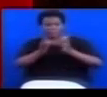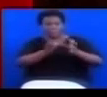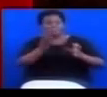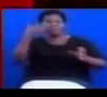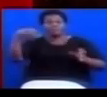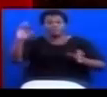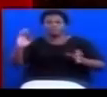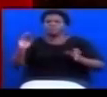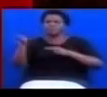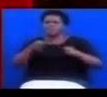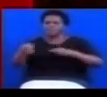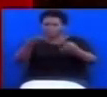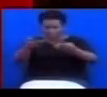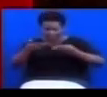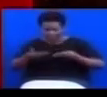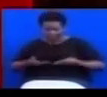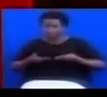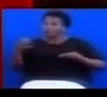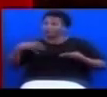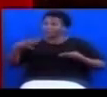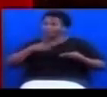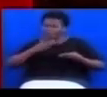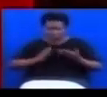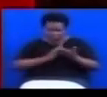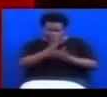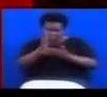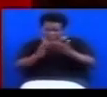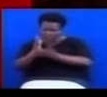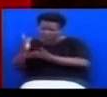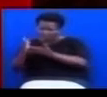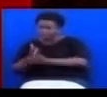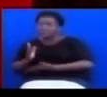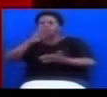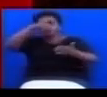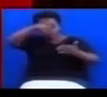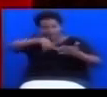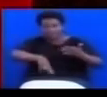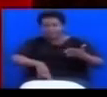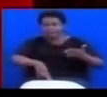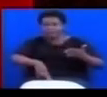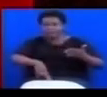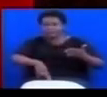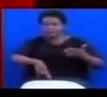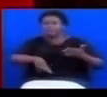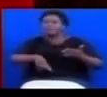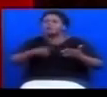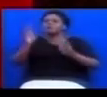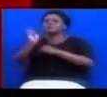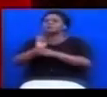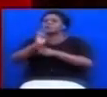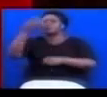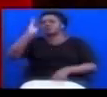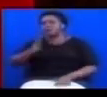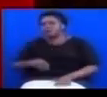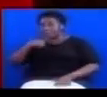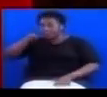wawalete na mikataba yao ofisini kwetu kwenye Wizara ya Madini, mikataba ile iweze kusajiliwa ili ipate nguvu ya kisheria kwa ajili ya kusimamiwa. Sisi tutawapa kila